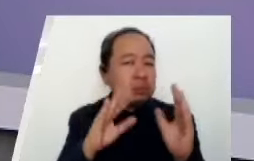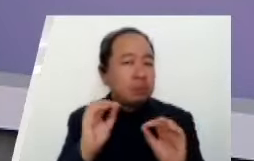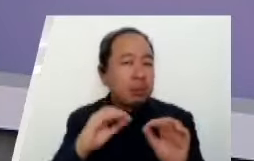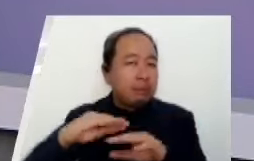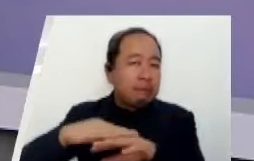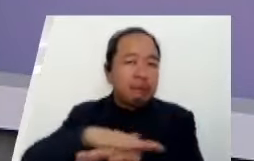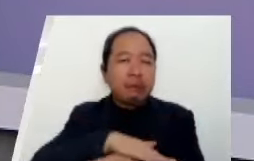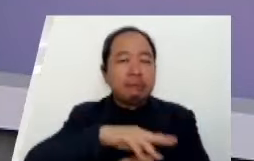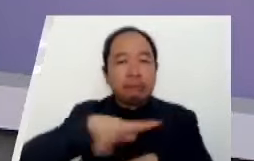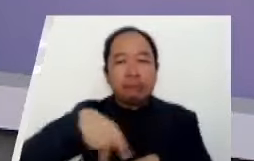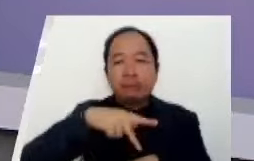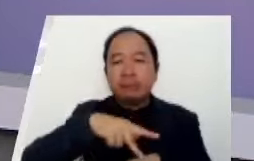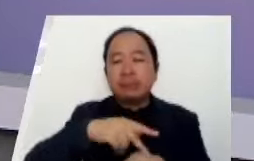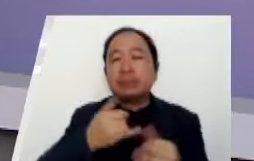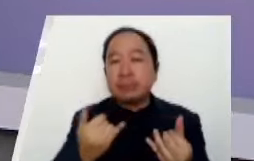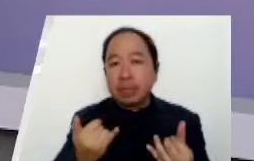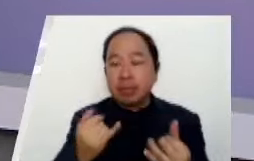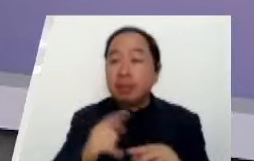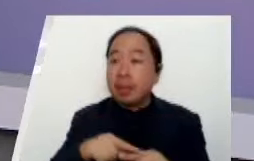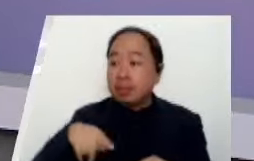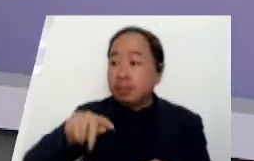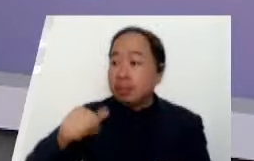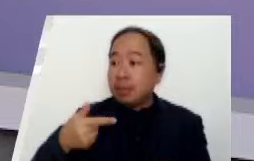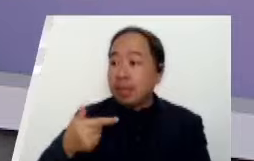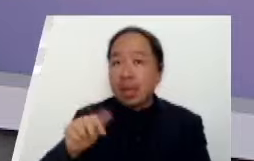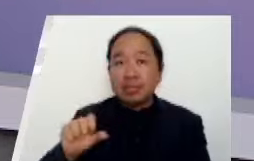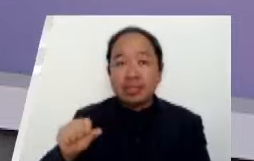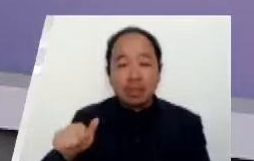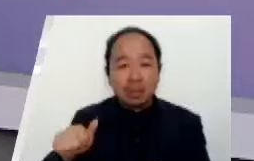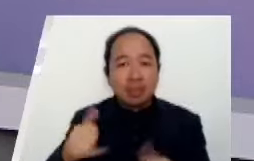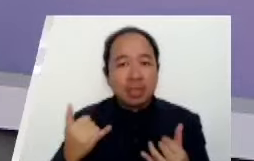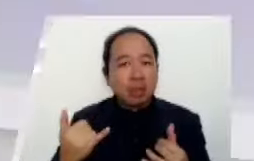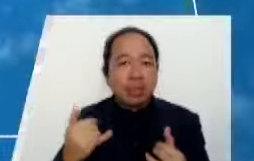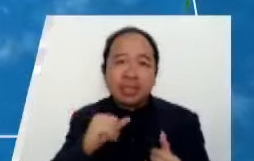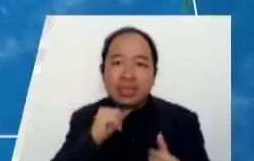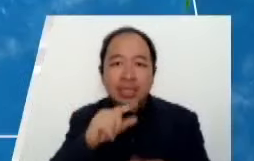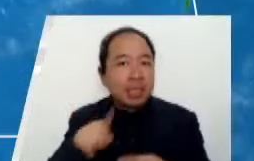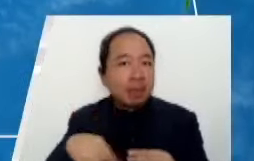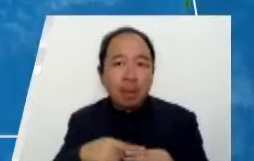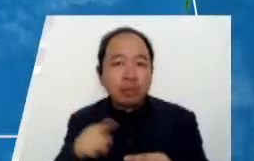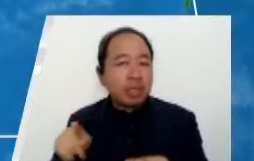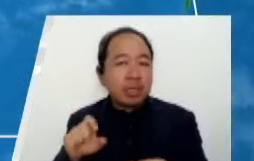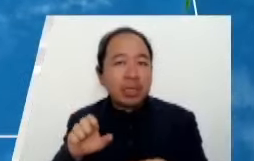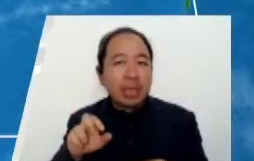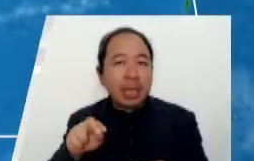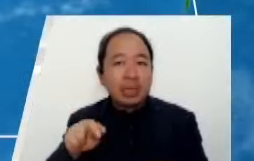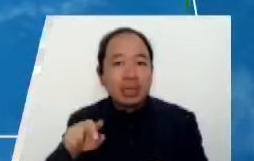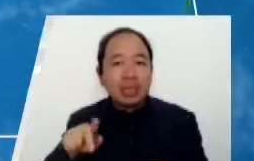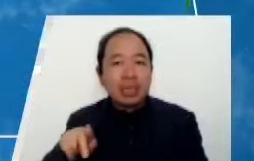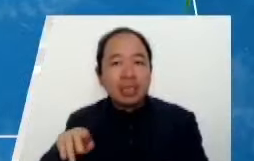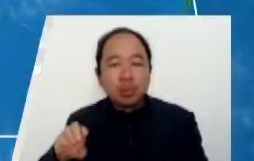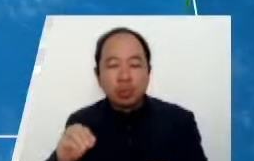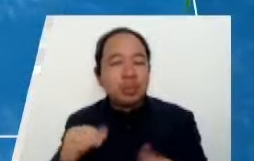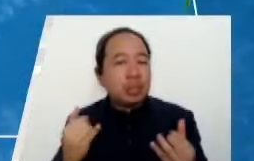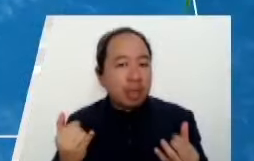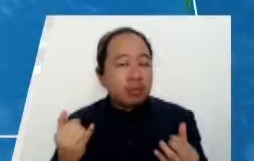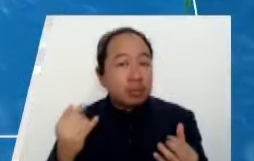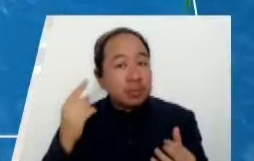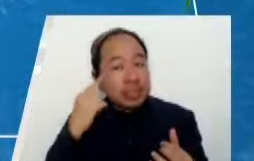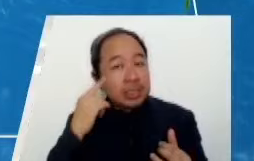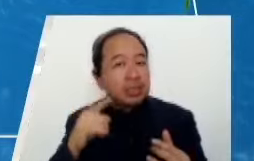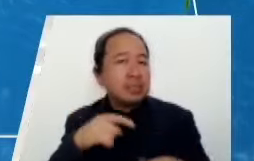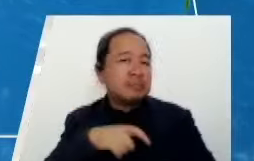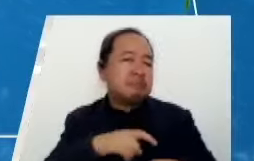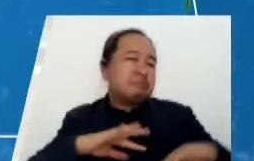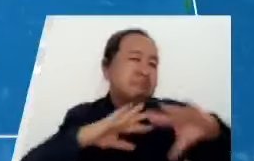Pero, paglilinaw ng pag-asa, hindi pa po tapos ang amihan season. Karaniwan ay opisyal yang nagtatapos sa mahuling bahagi ng